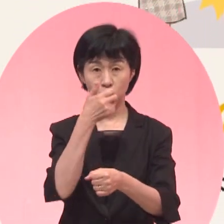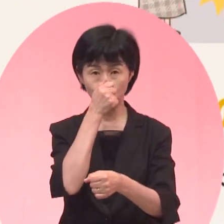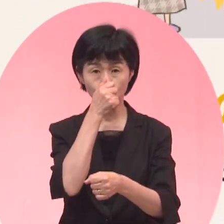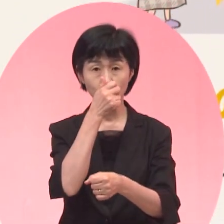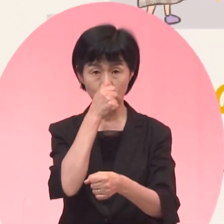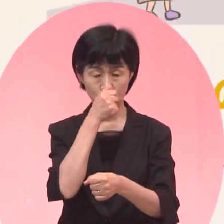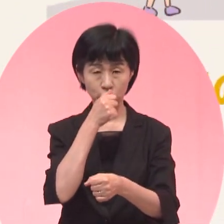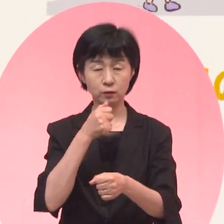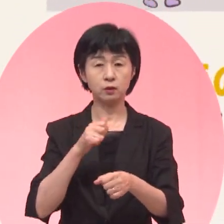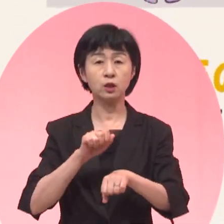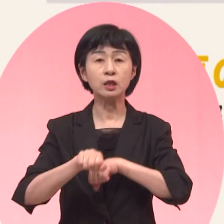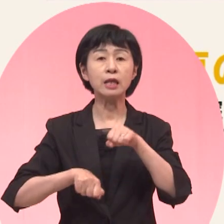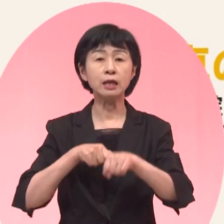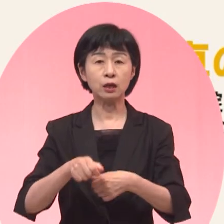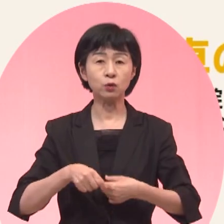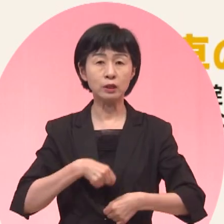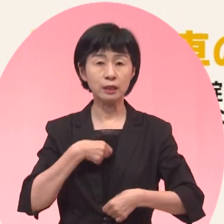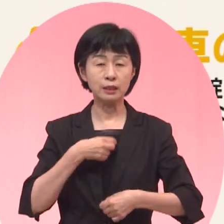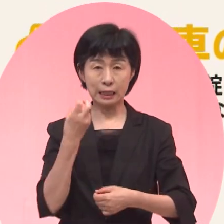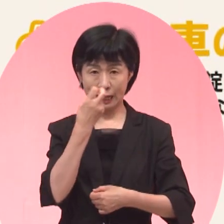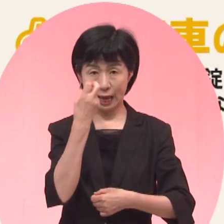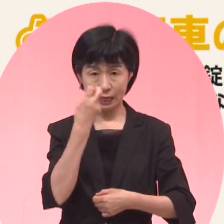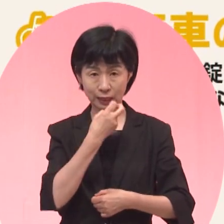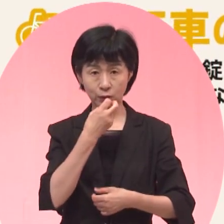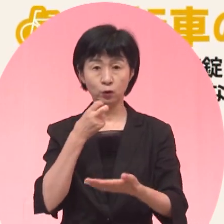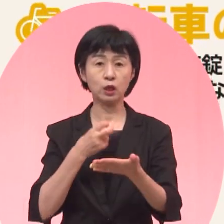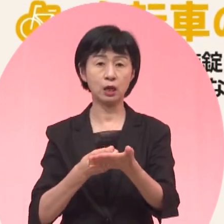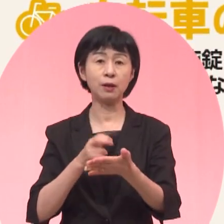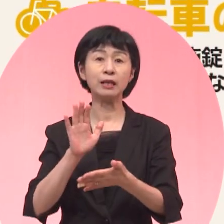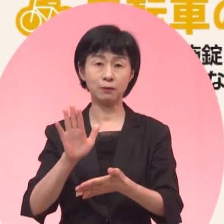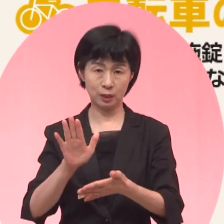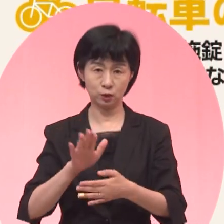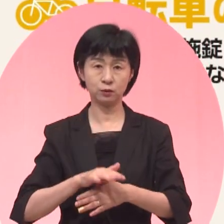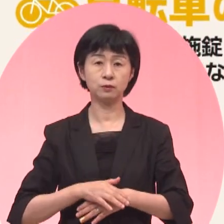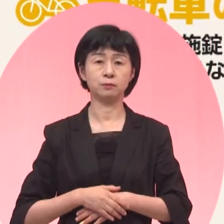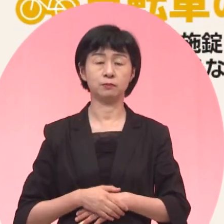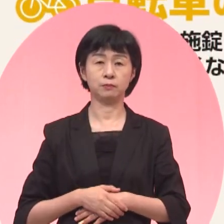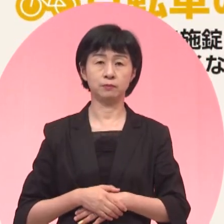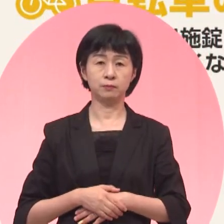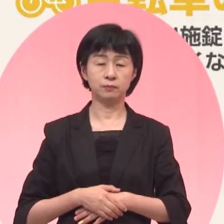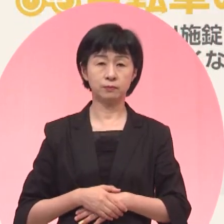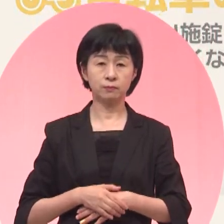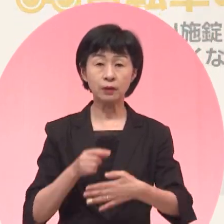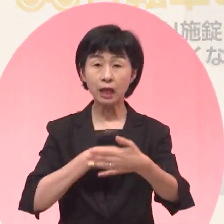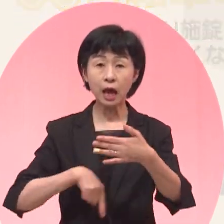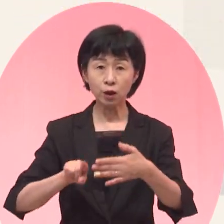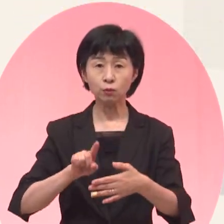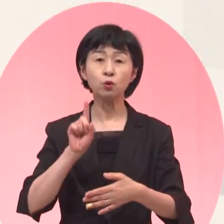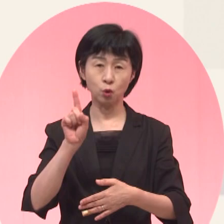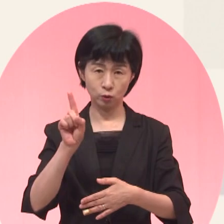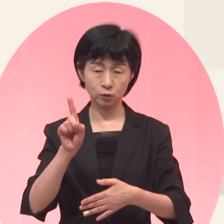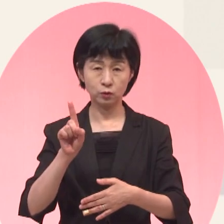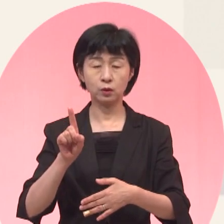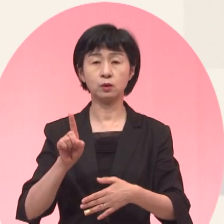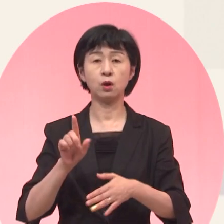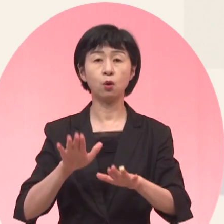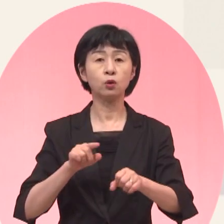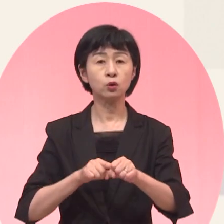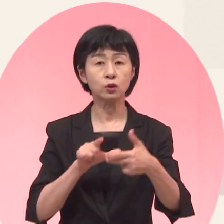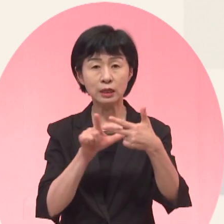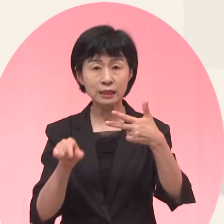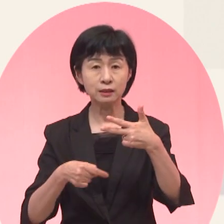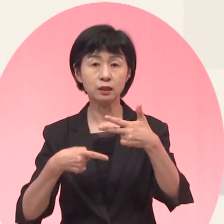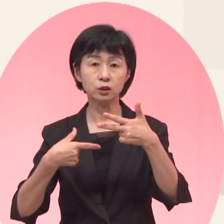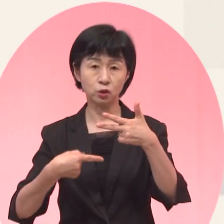実、自転車の適正な管理等が定められています。内容の一つとして、今年